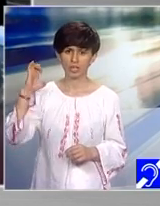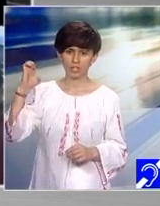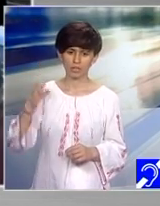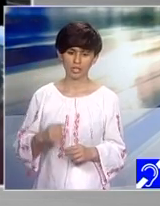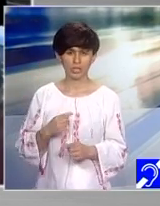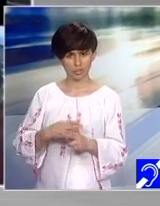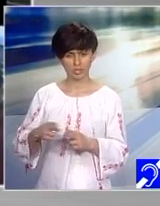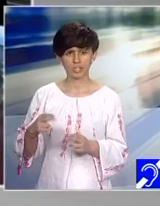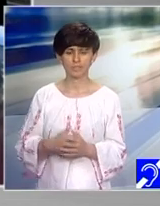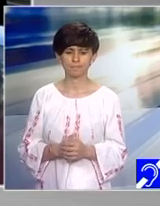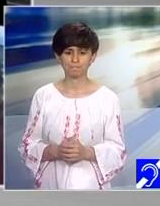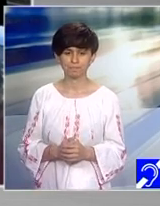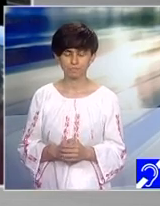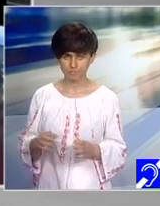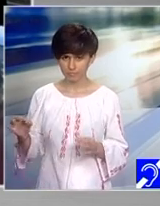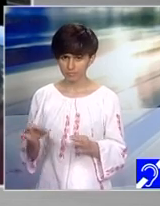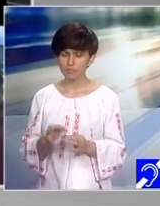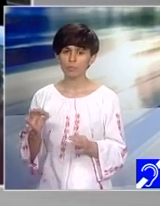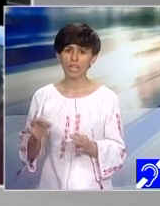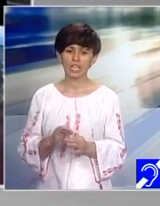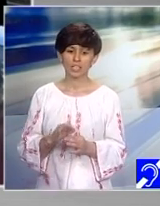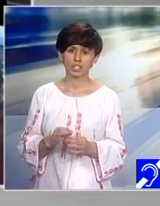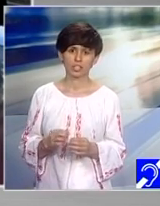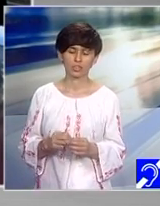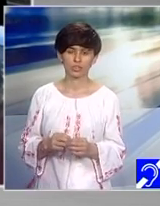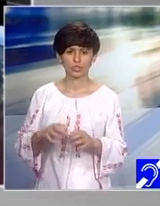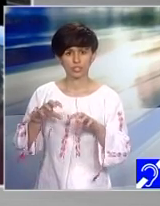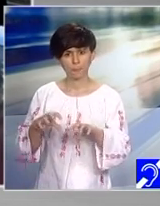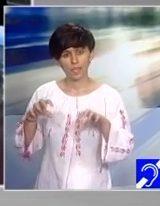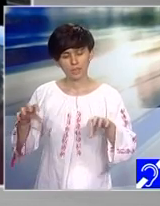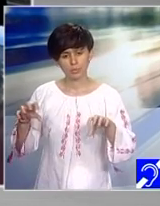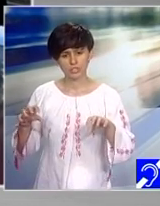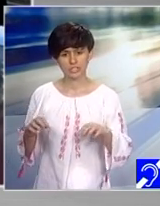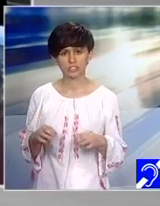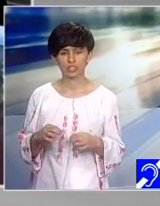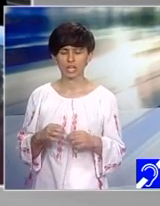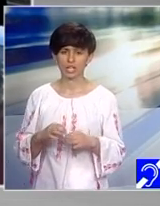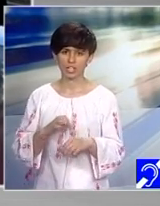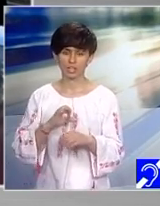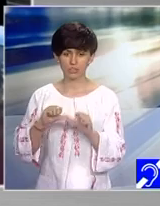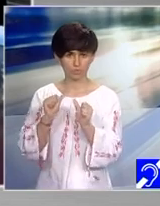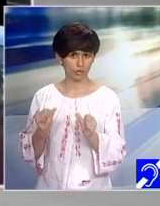tehnice, și anume croiul și amplasarea elementelor decorative. Spre exemplu,